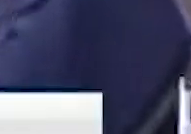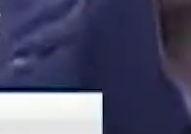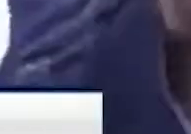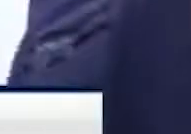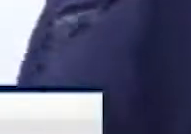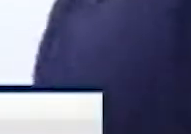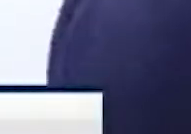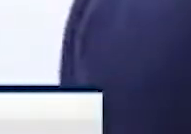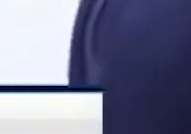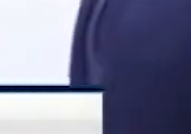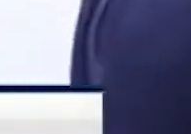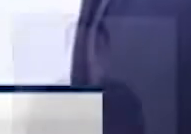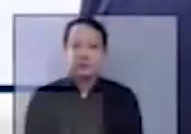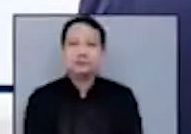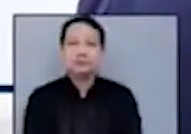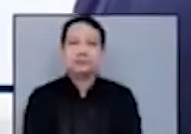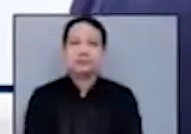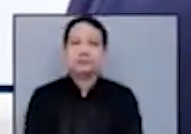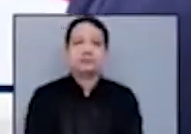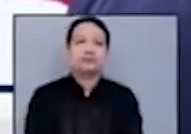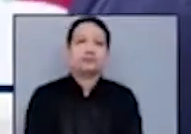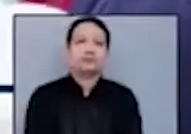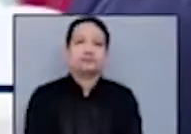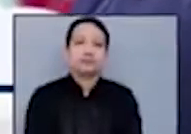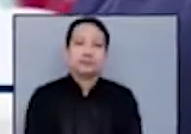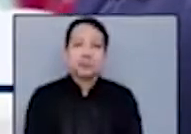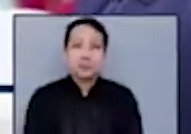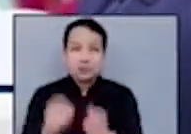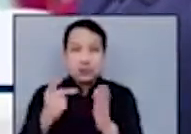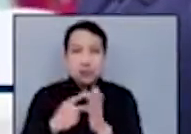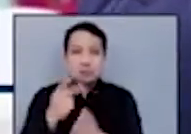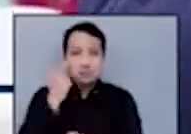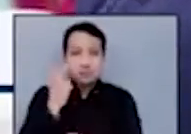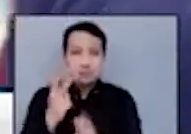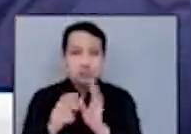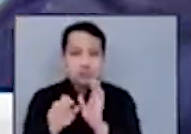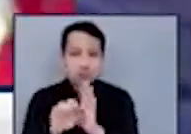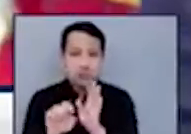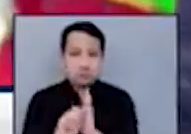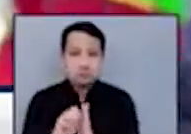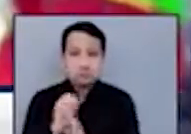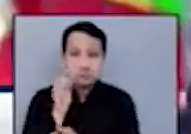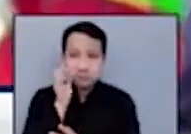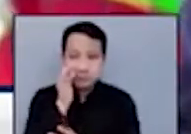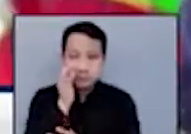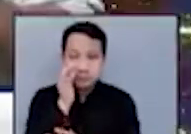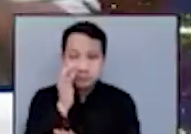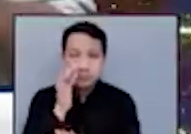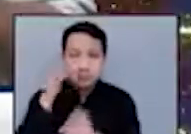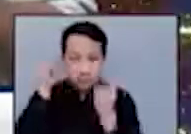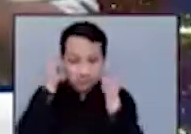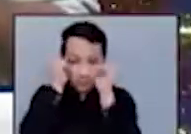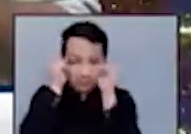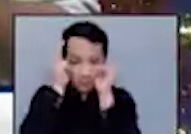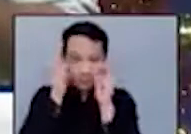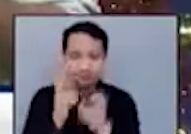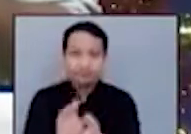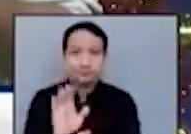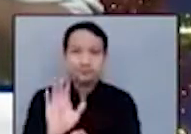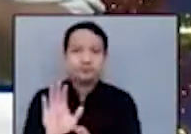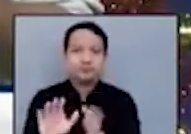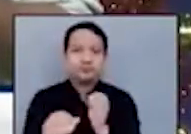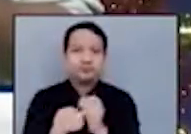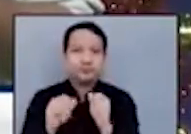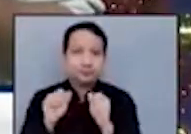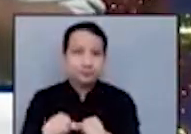Natural pesticide. Yes, kasi halimbawa, meron kang mga prutas or mga gulay sa hardin mo, pwede mo silang ilagay,